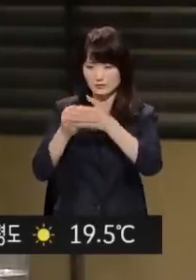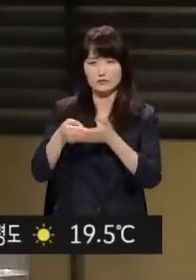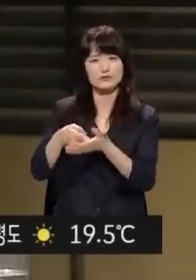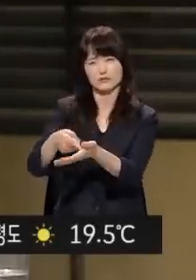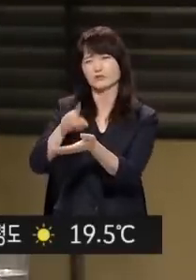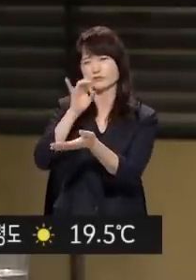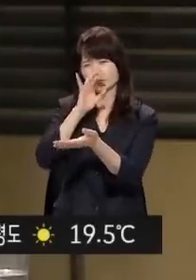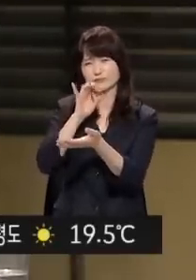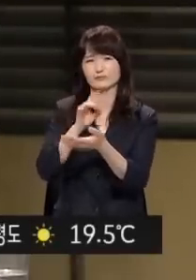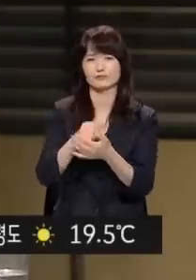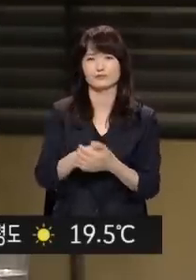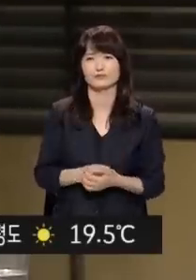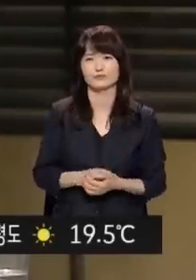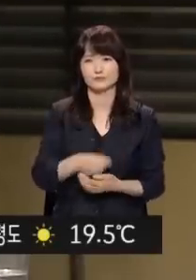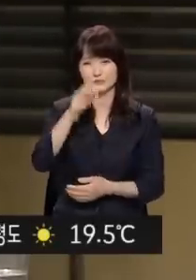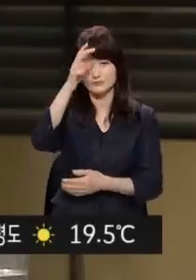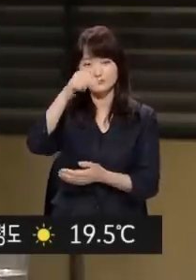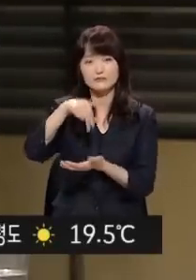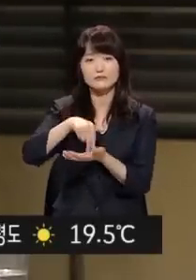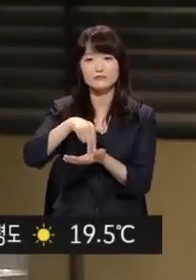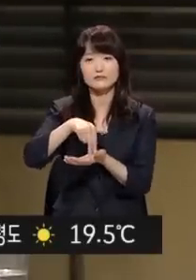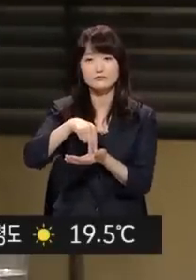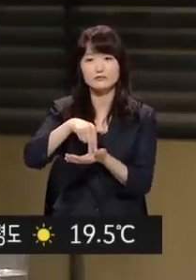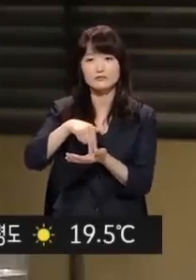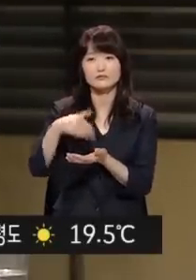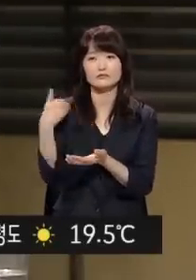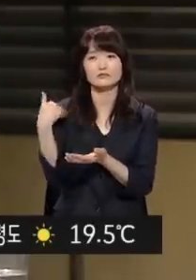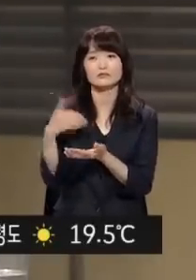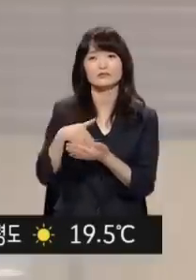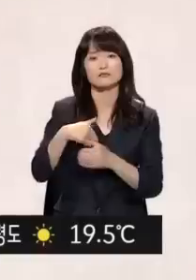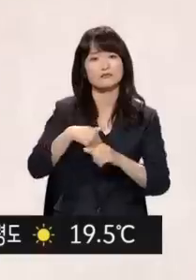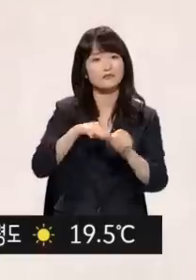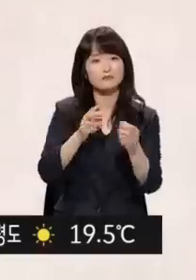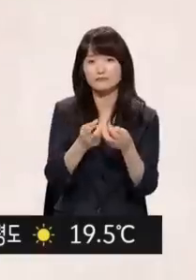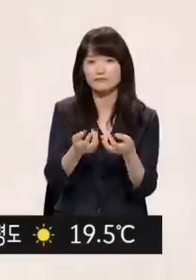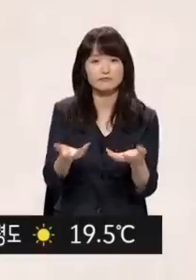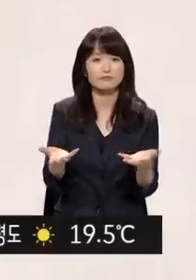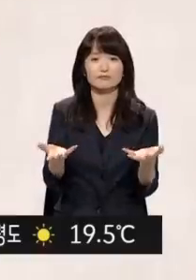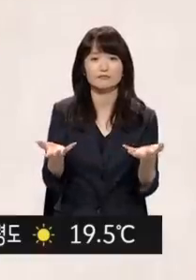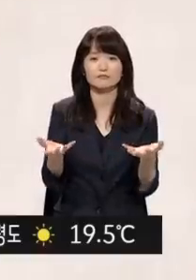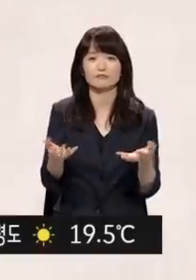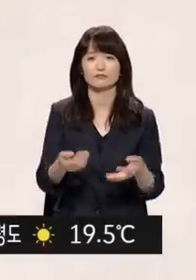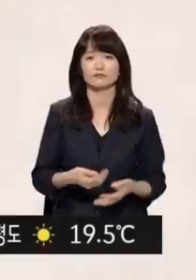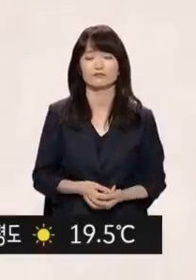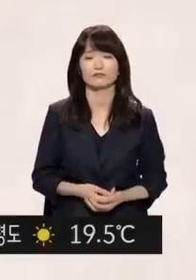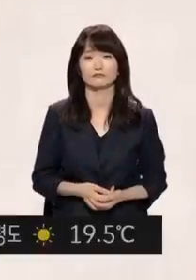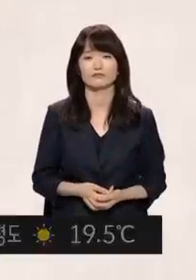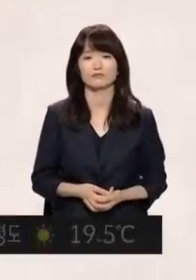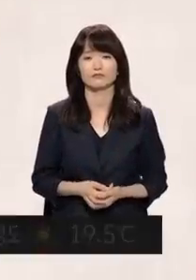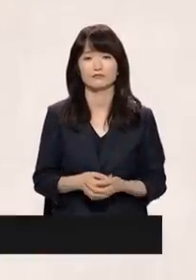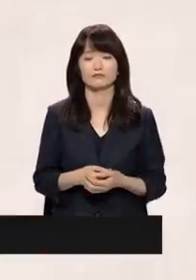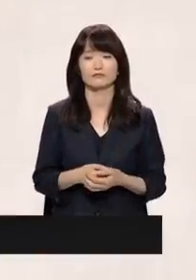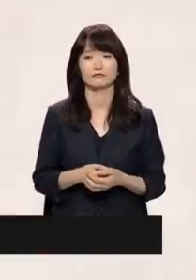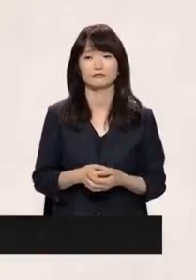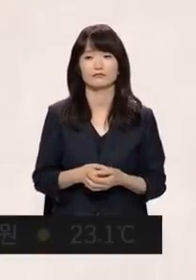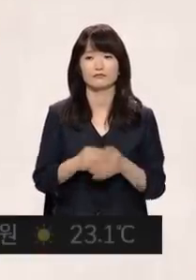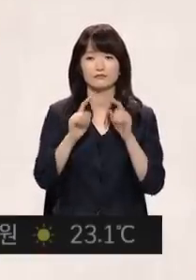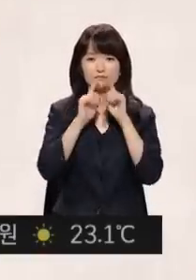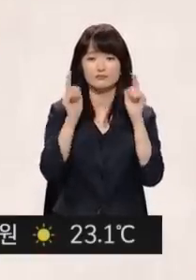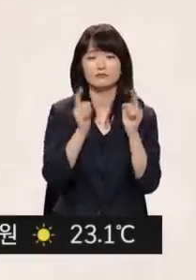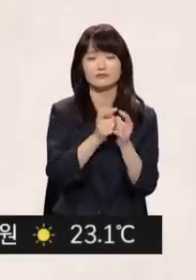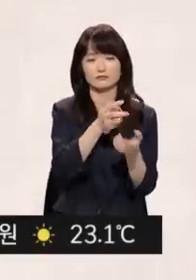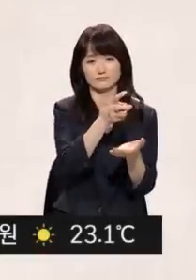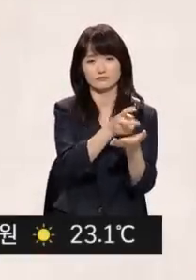전투가 안 되니까 경찰 입장에서는 돌려보내는 것 말고는 방법이 없습니다 근데 이제 민사 민법을